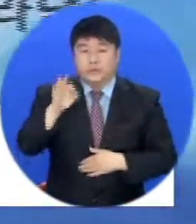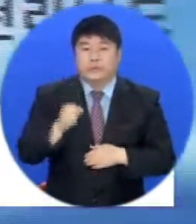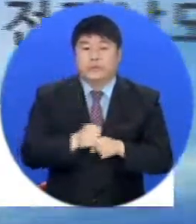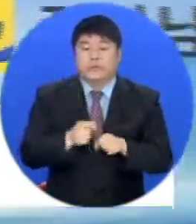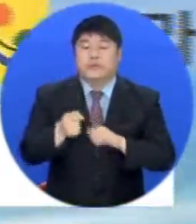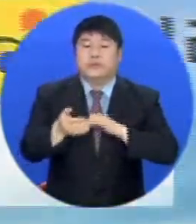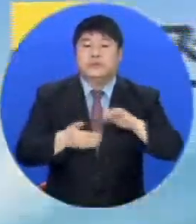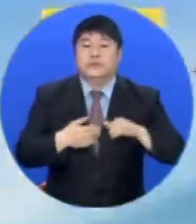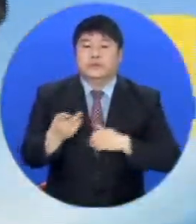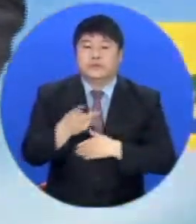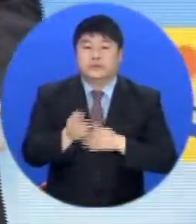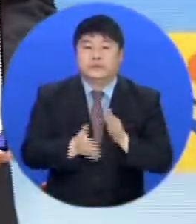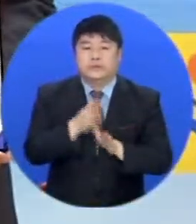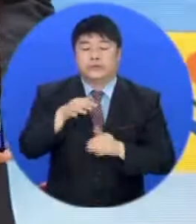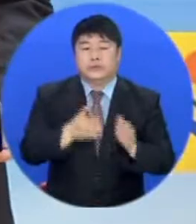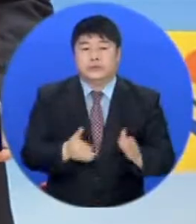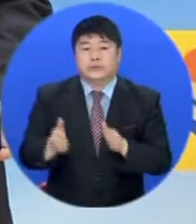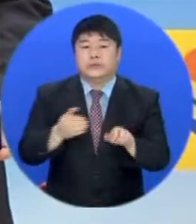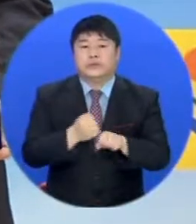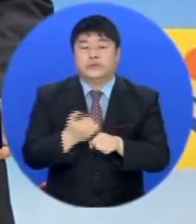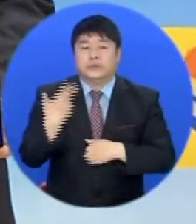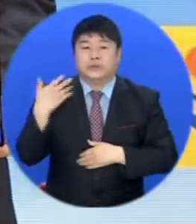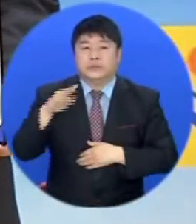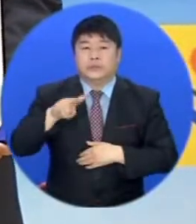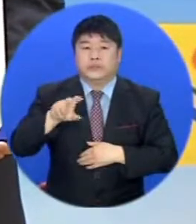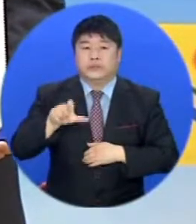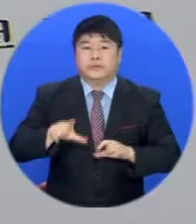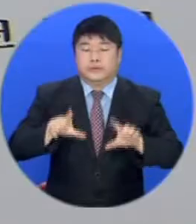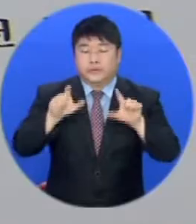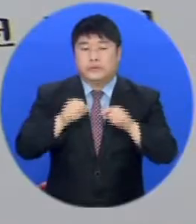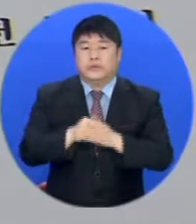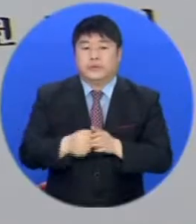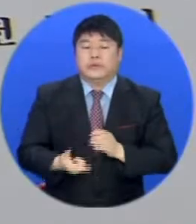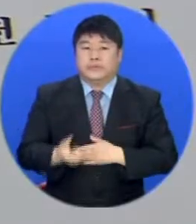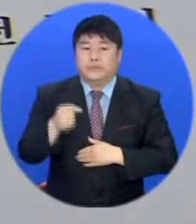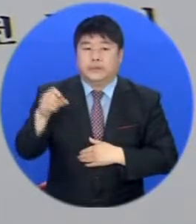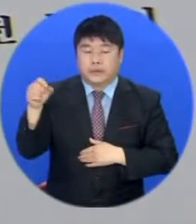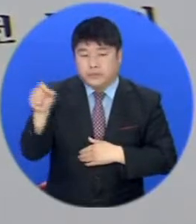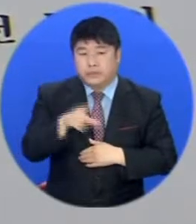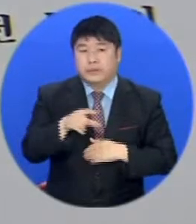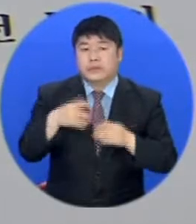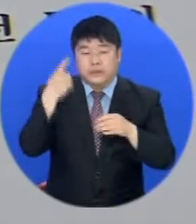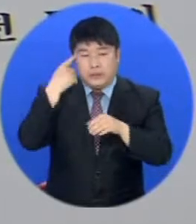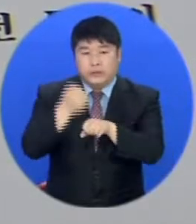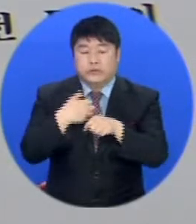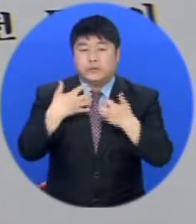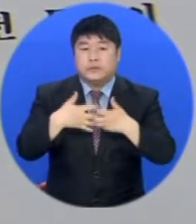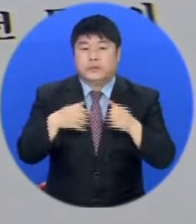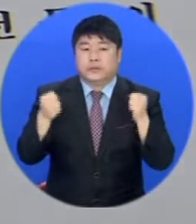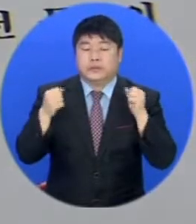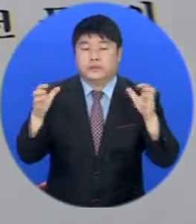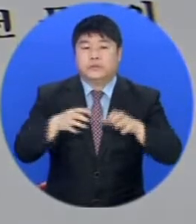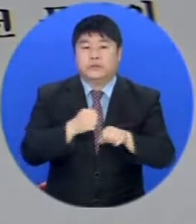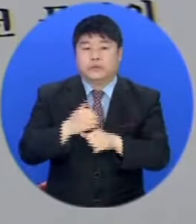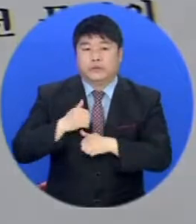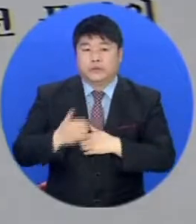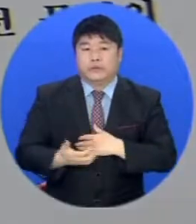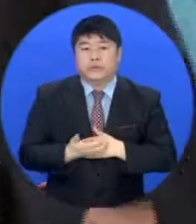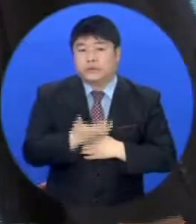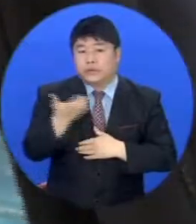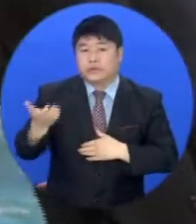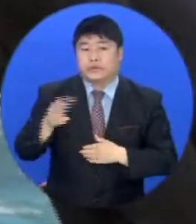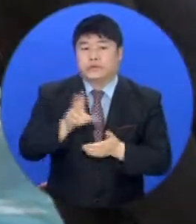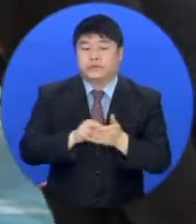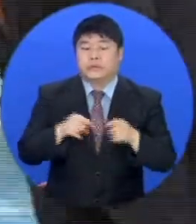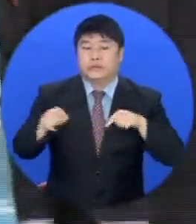앞서 양 시도는 지난달 25일 당사광 가속기 유치를 위해 힘을 모으고 군공항 이전 문제 정책적